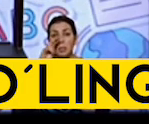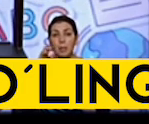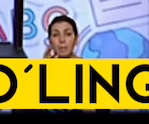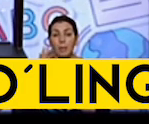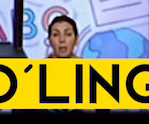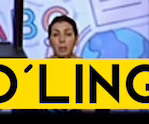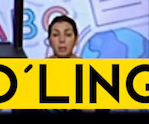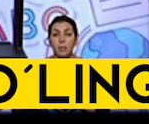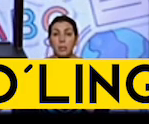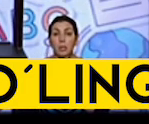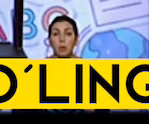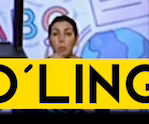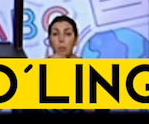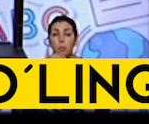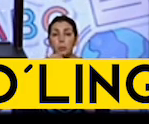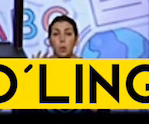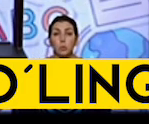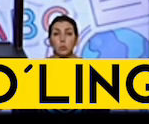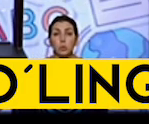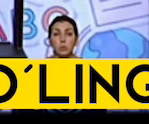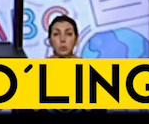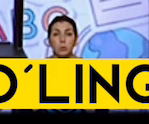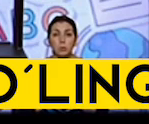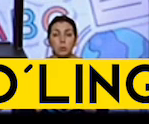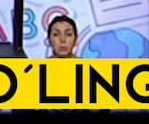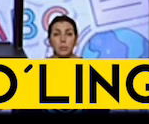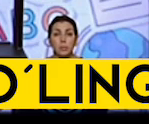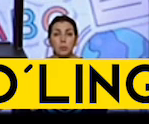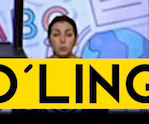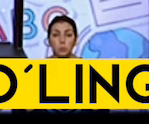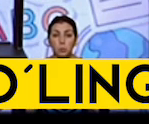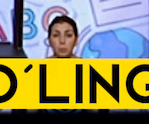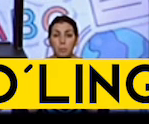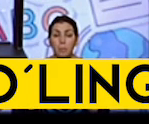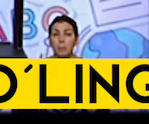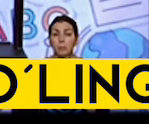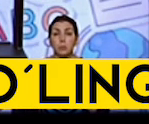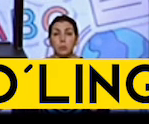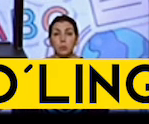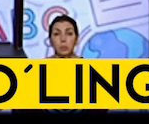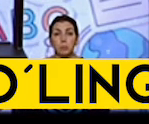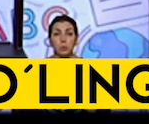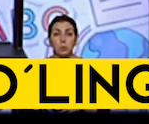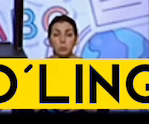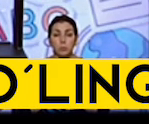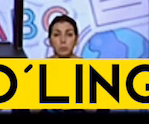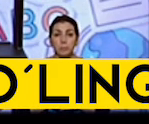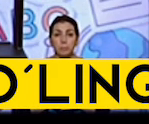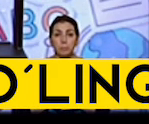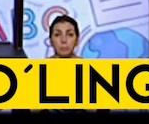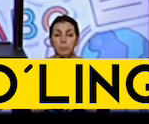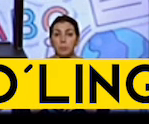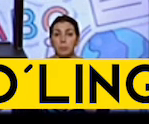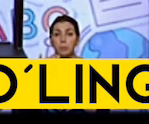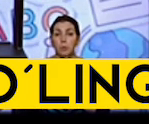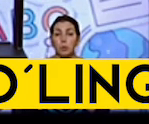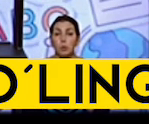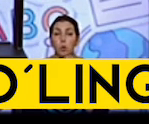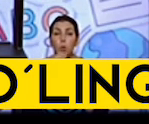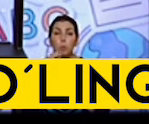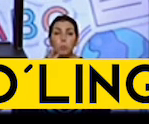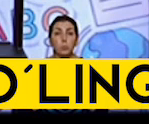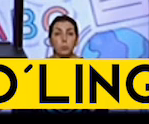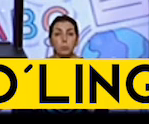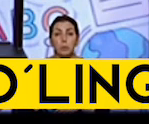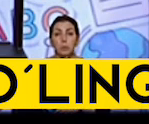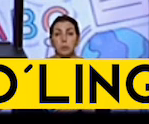davlat dehqon bobodan ruxsat so'radi ketish uchun, to'g'rimi? Nima uchun ketmoqchi bo'ldi? Sizlarnikida ko'p turib